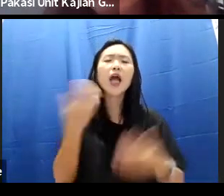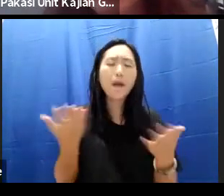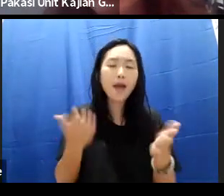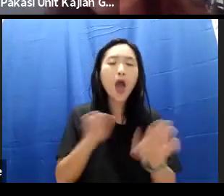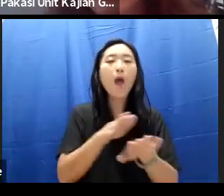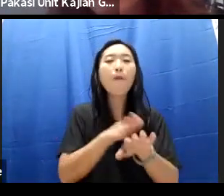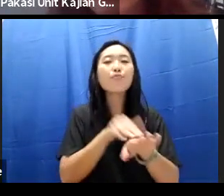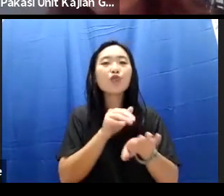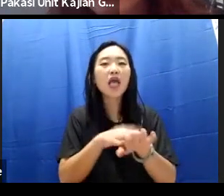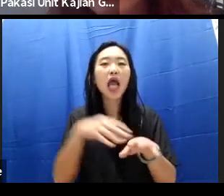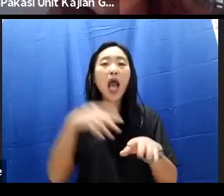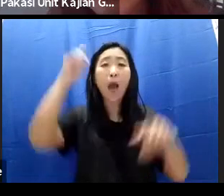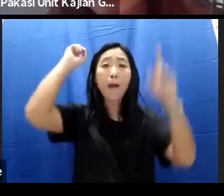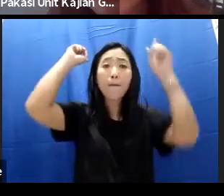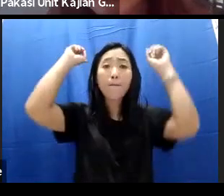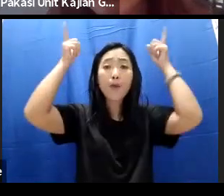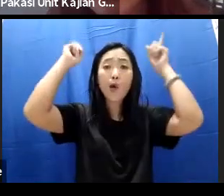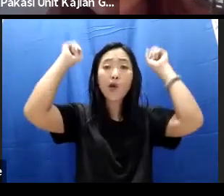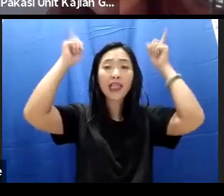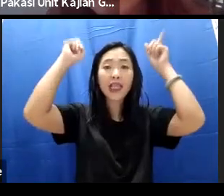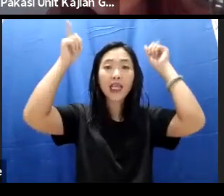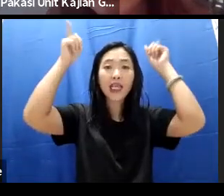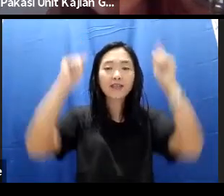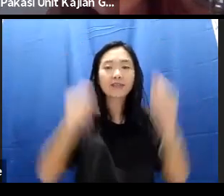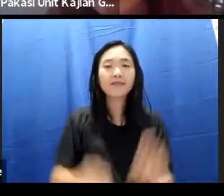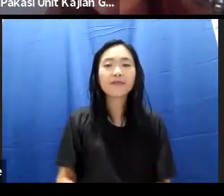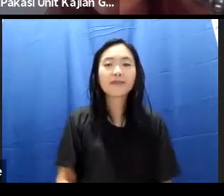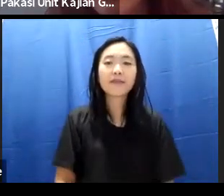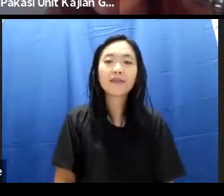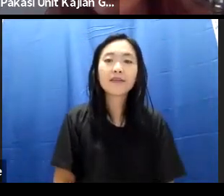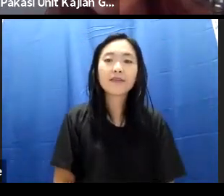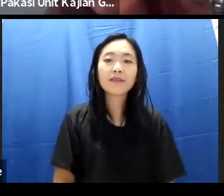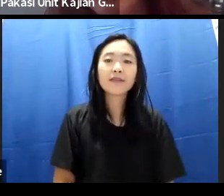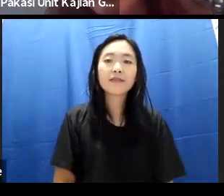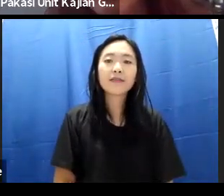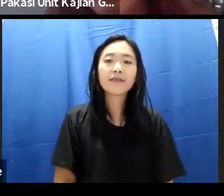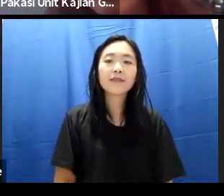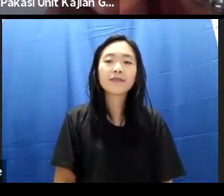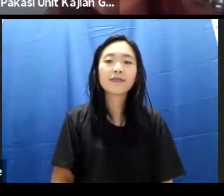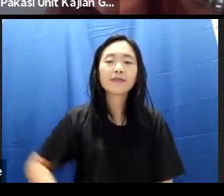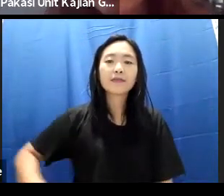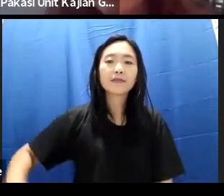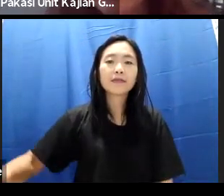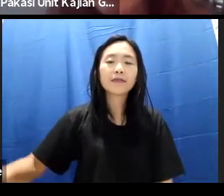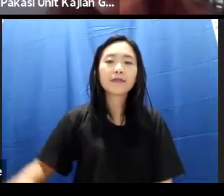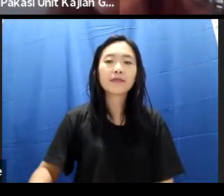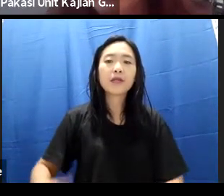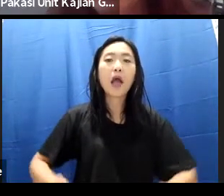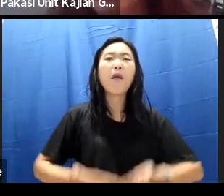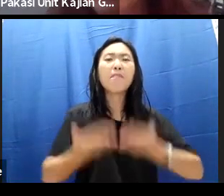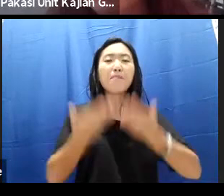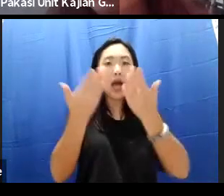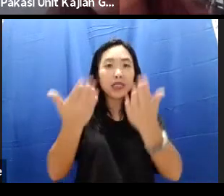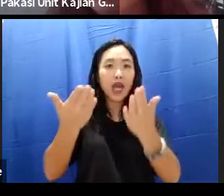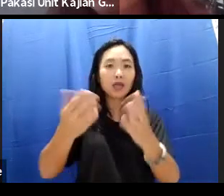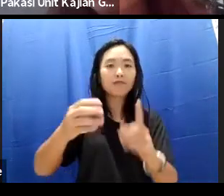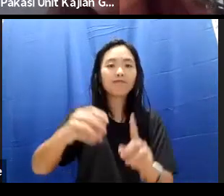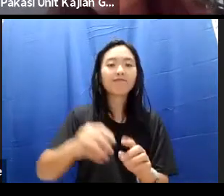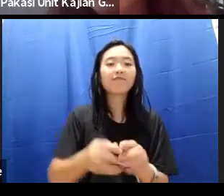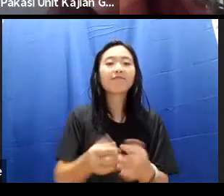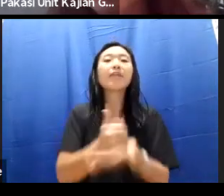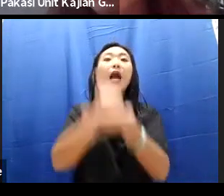politik. Novelnya, The Wandering, masuk dalam longlist Stella Prize dan dianugerahi Tempo Best Literary